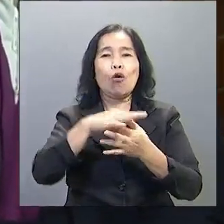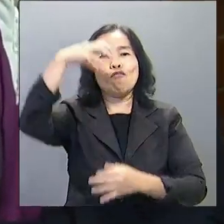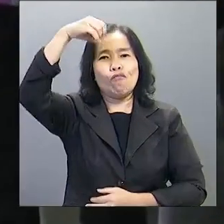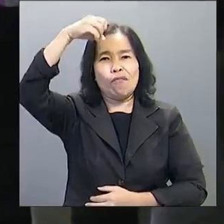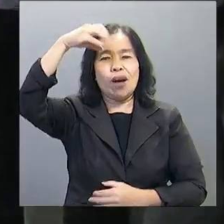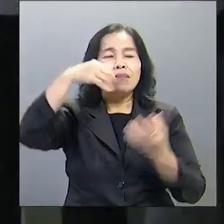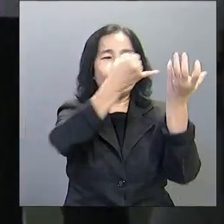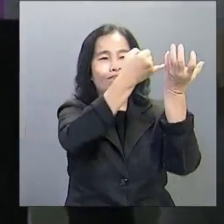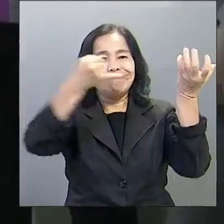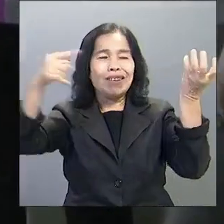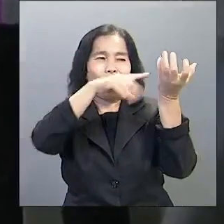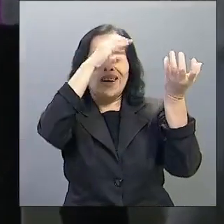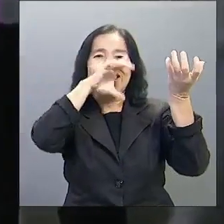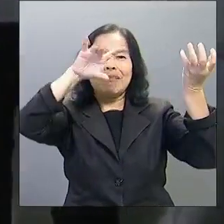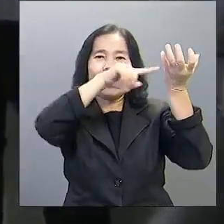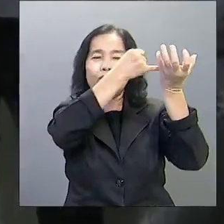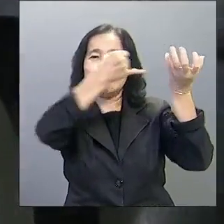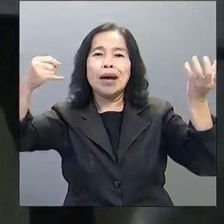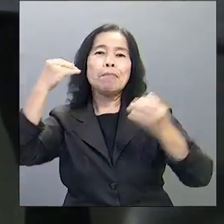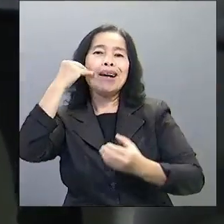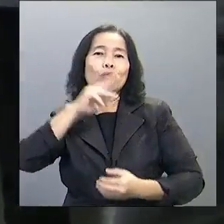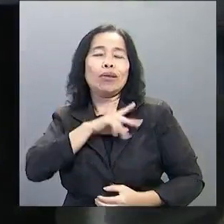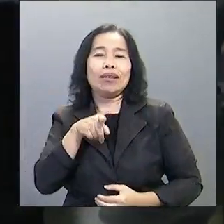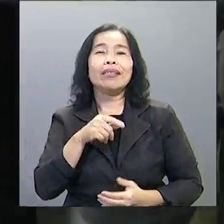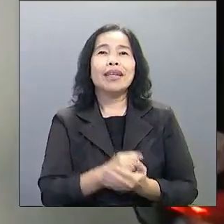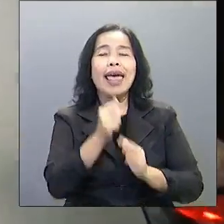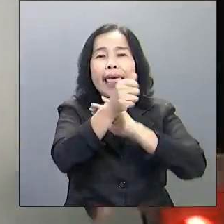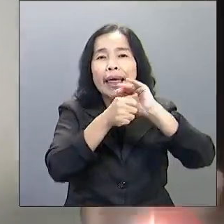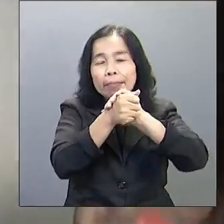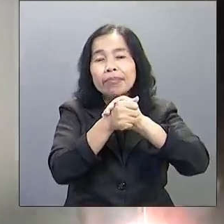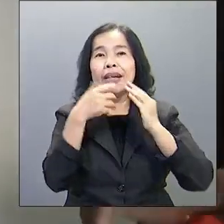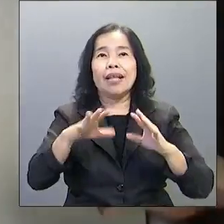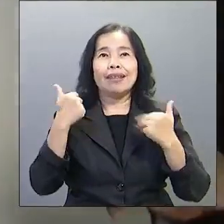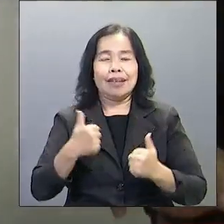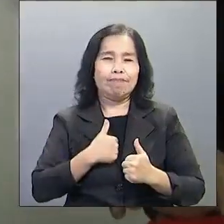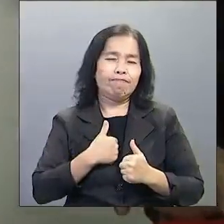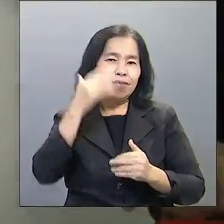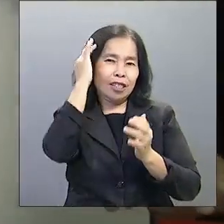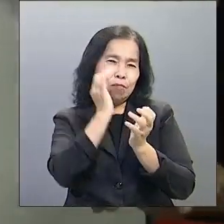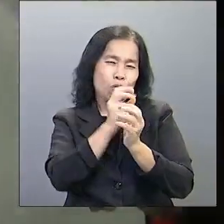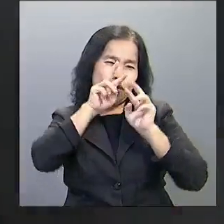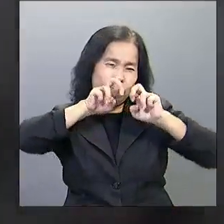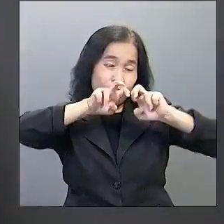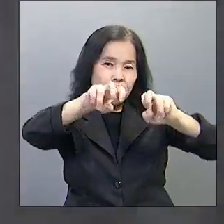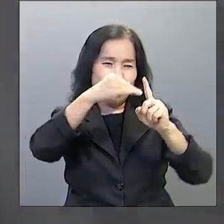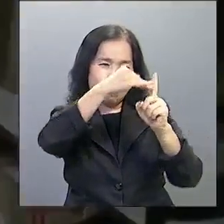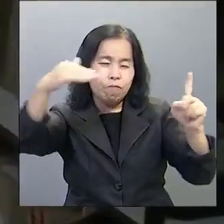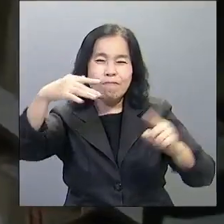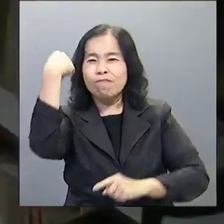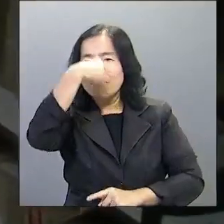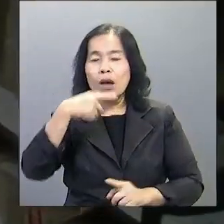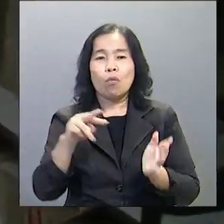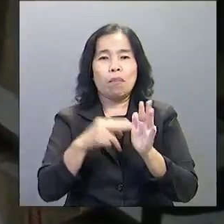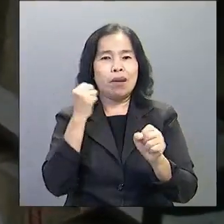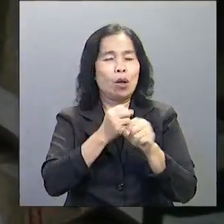ละเมิดนะครับ ล่าสุดเจ้าหน้าที่ตำรวจกำลังขยายผลการดำเนินคดีค่ะเนื่องจากว่าการกระทำดังกล่าวถือว่าเป็นกระบวน